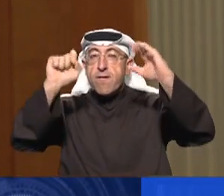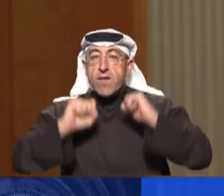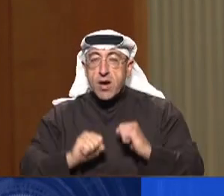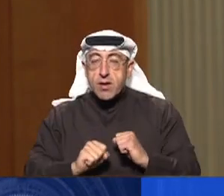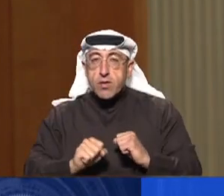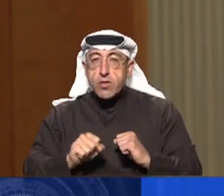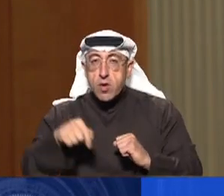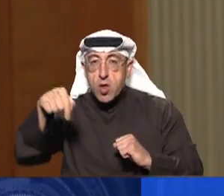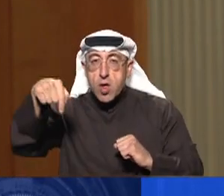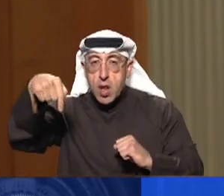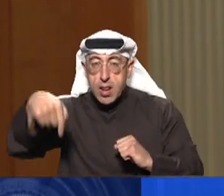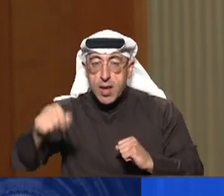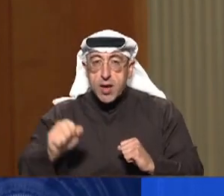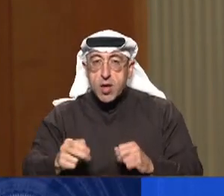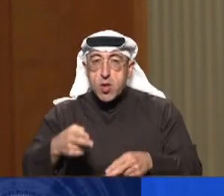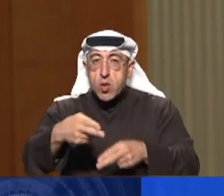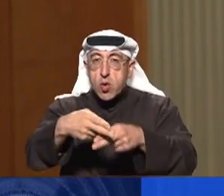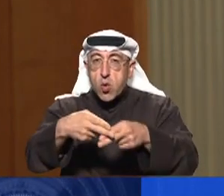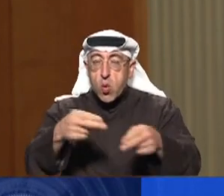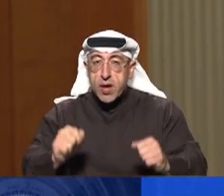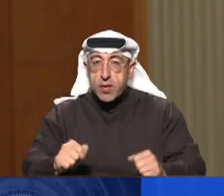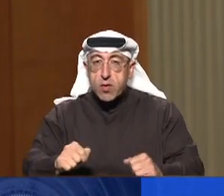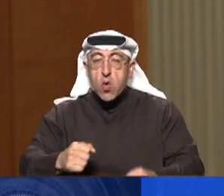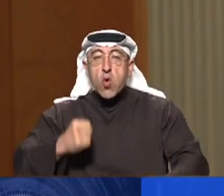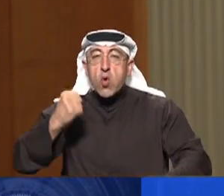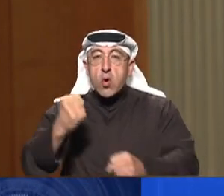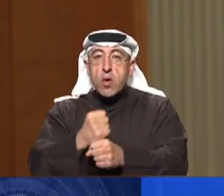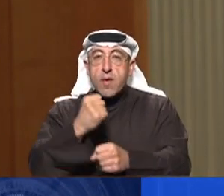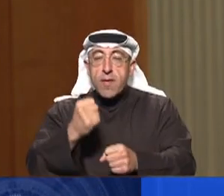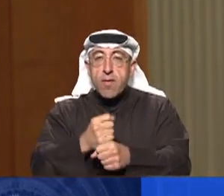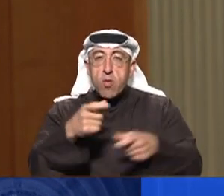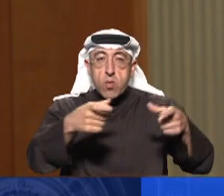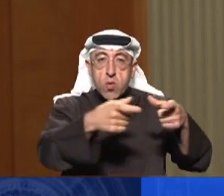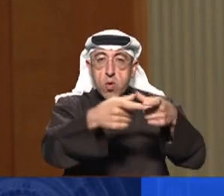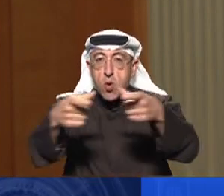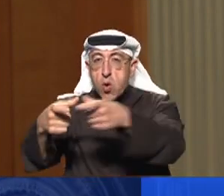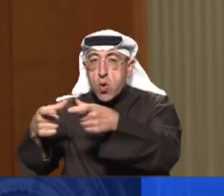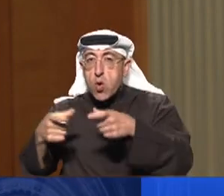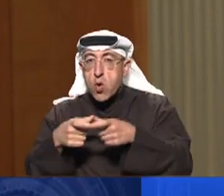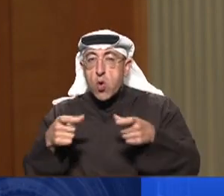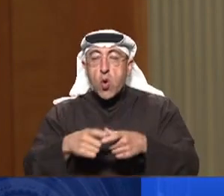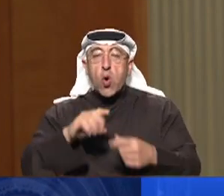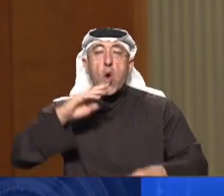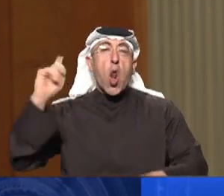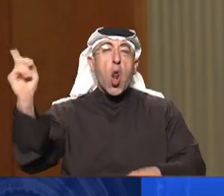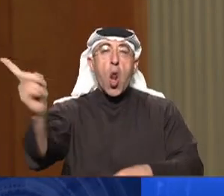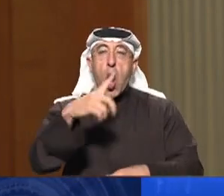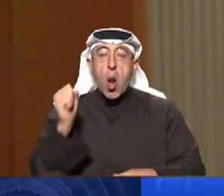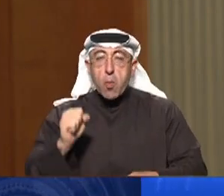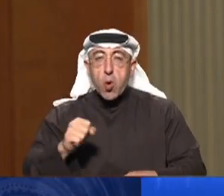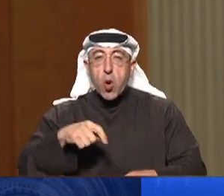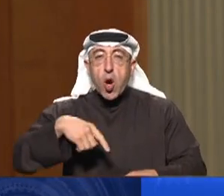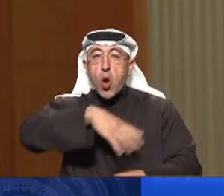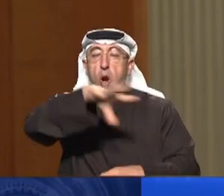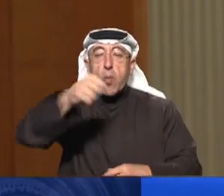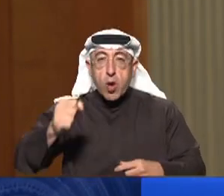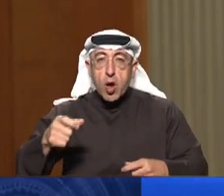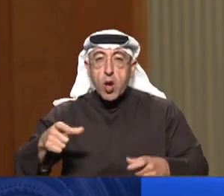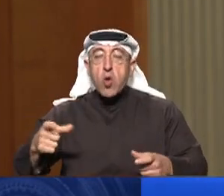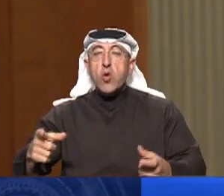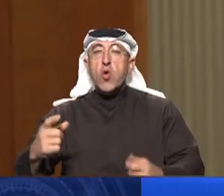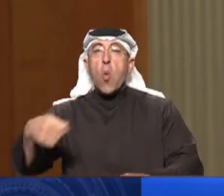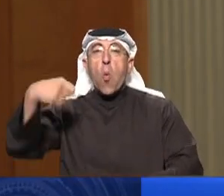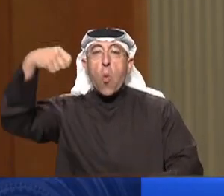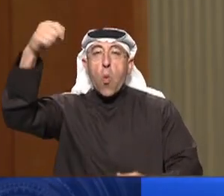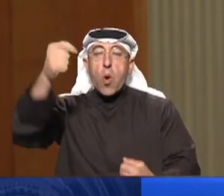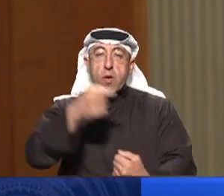الأمر في الكويت في مزيد من فرق العمل، سواء في المطار، في الموانئ، في المستشفيات. وزارة الصحة هي لها اليد الطولة